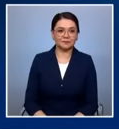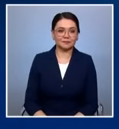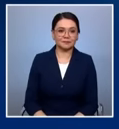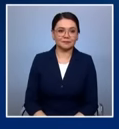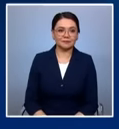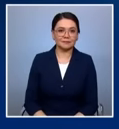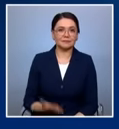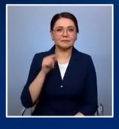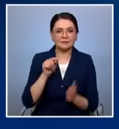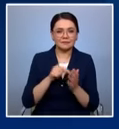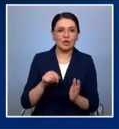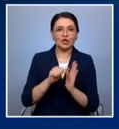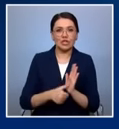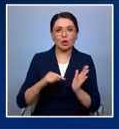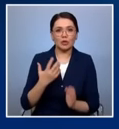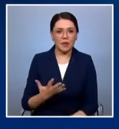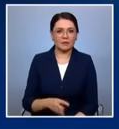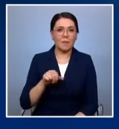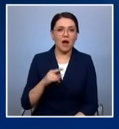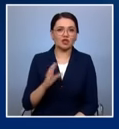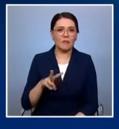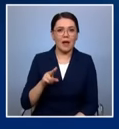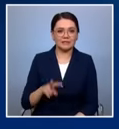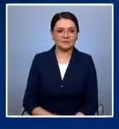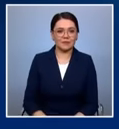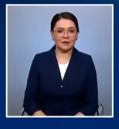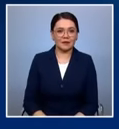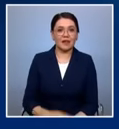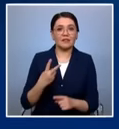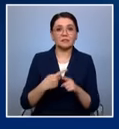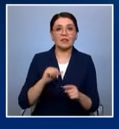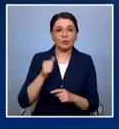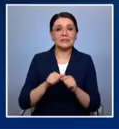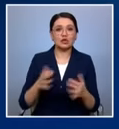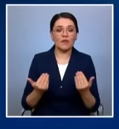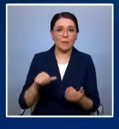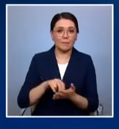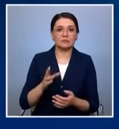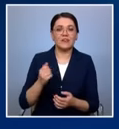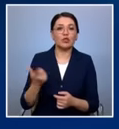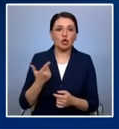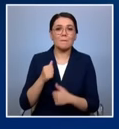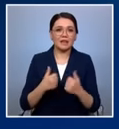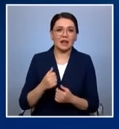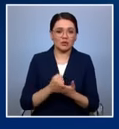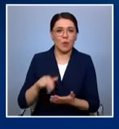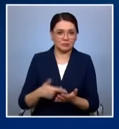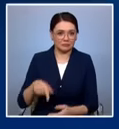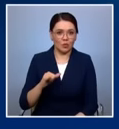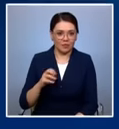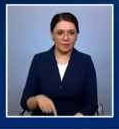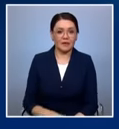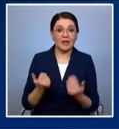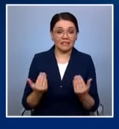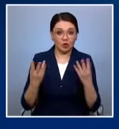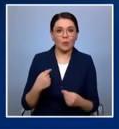на которой она стоит. Все это не варварство, обойдется региону в 300 миллионов рублей, но это